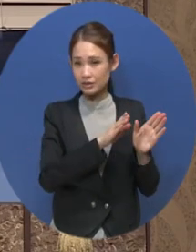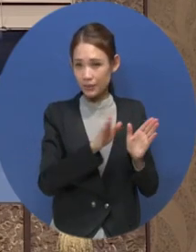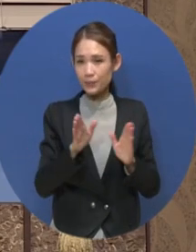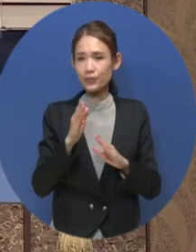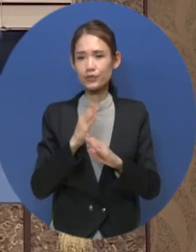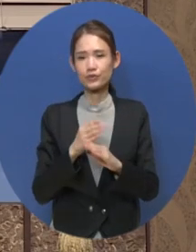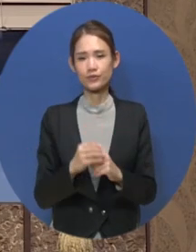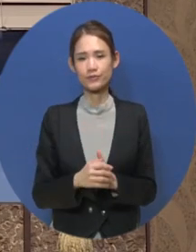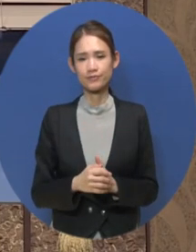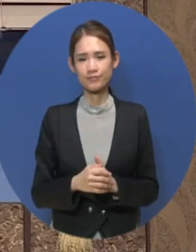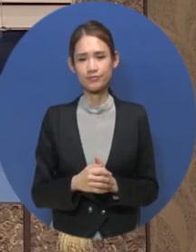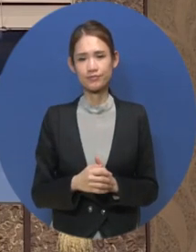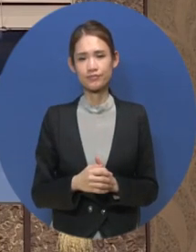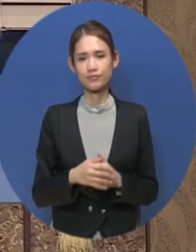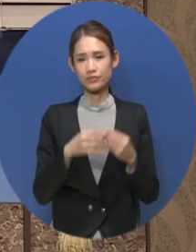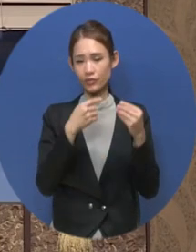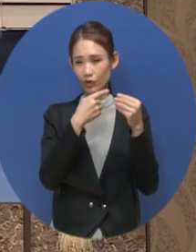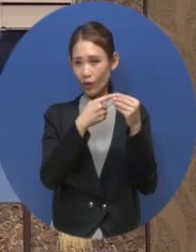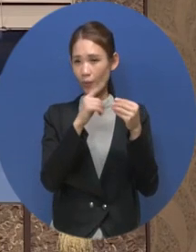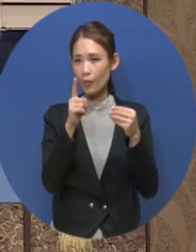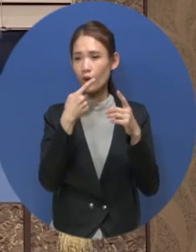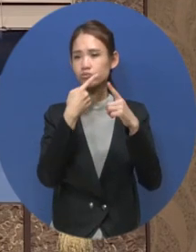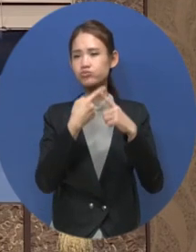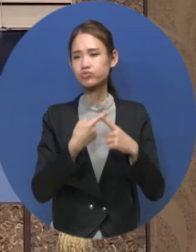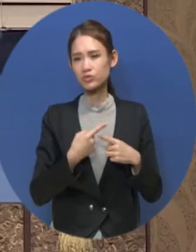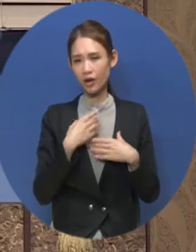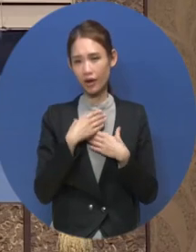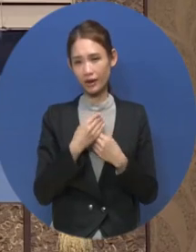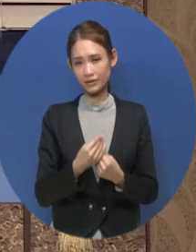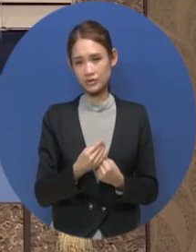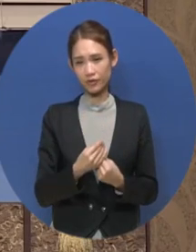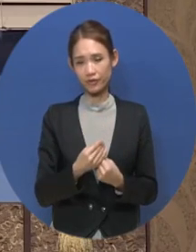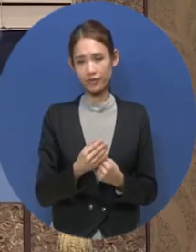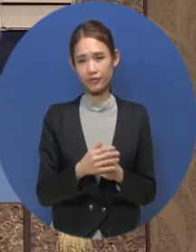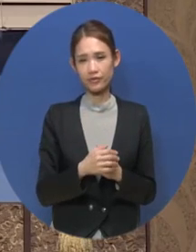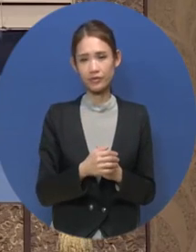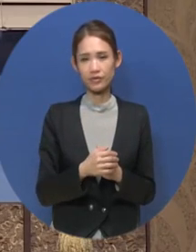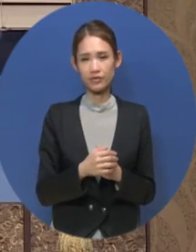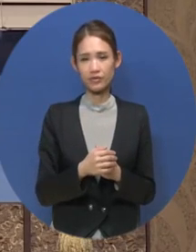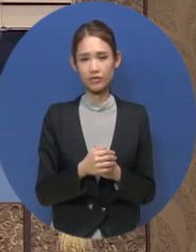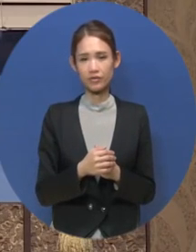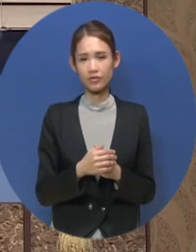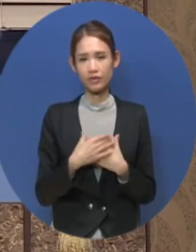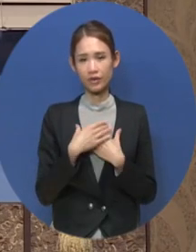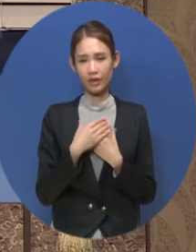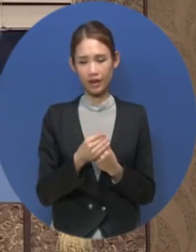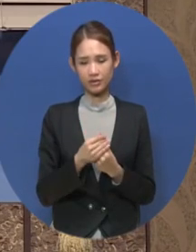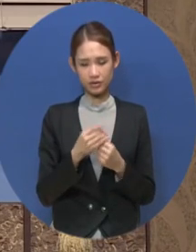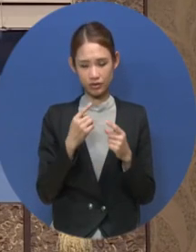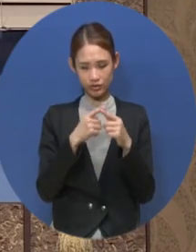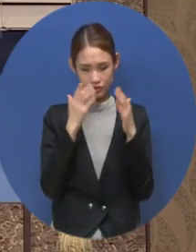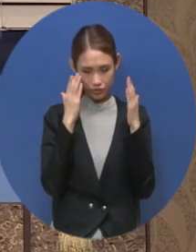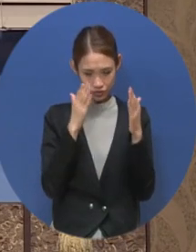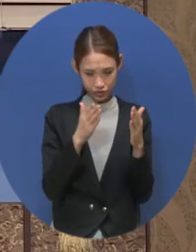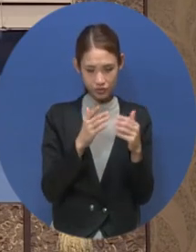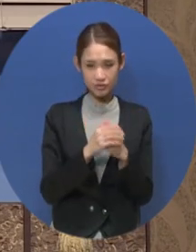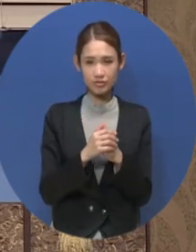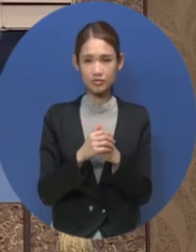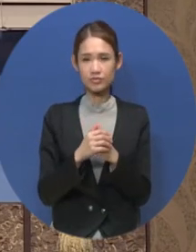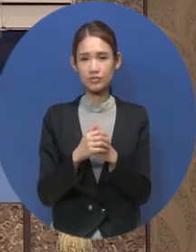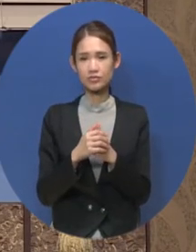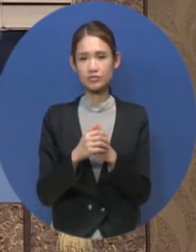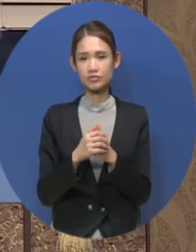있습니다. 저희는 이제 첫 번째가 무조건 안전이기 때문에 그래서 그 안전에 초점을 맞추고 있고